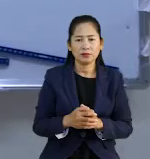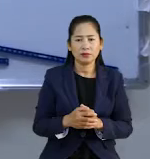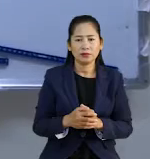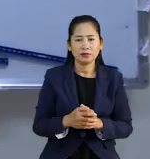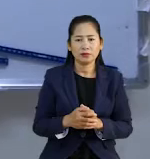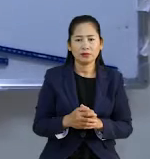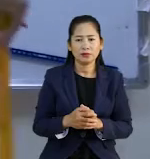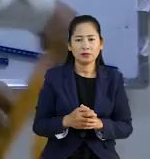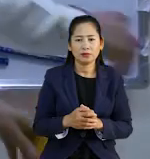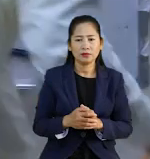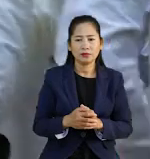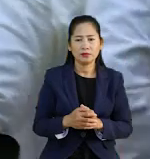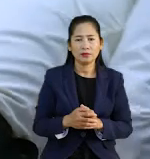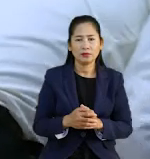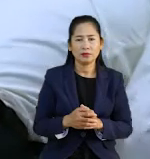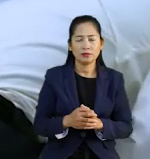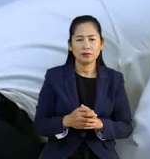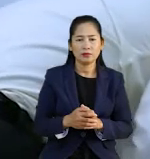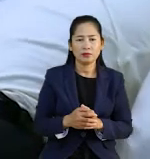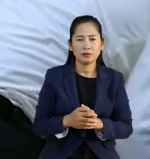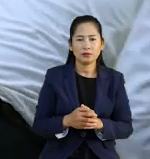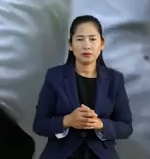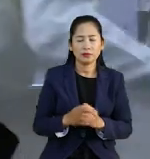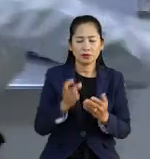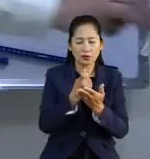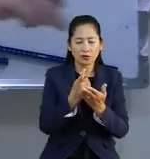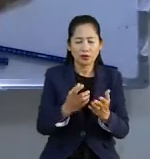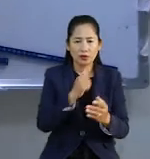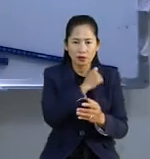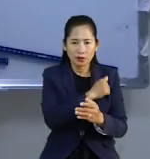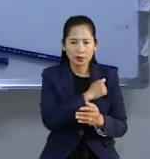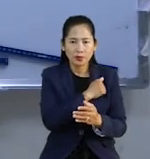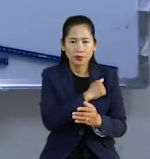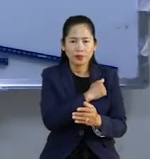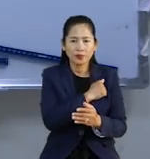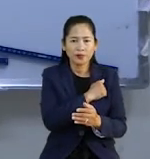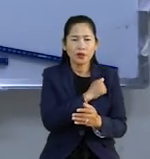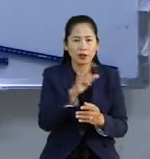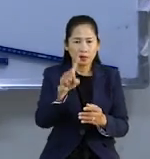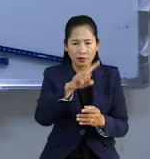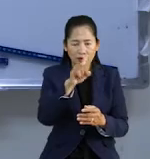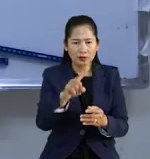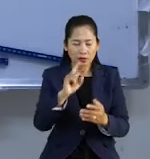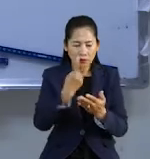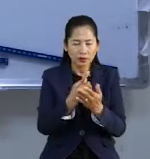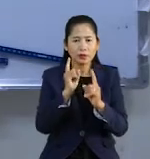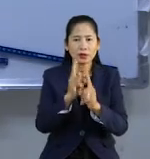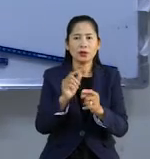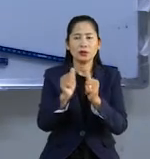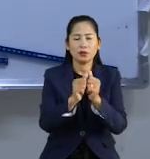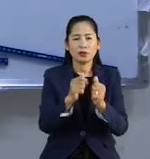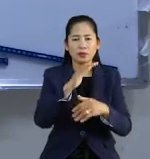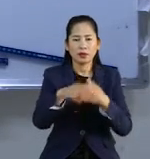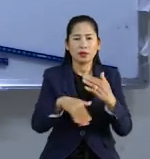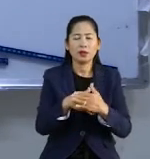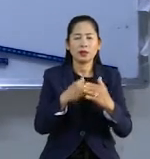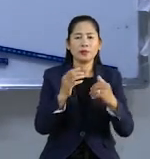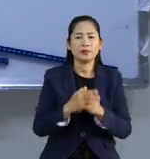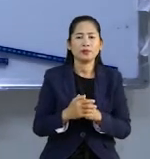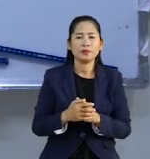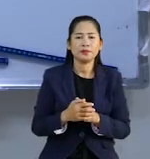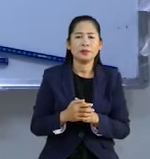มาตาเราครู้เรียบจำรวยรวยหายได้ไหมเราครู้สมนะเมียนสำนัวคนจะรวมชายจมูกเราครู้ต้องออกเนียนะคน